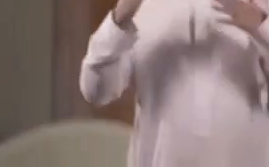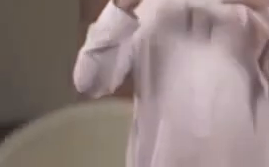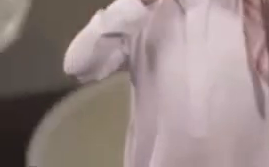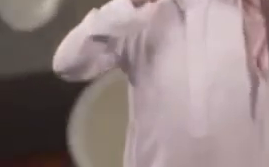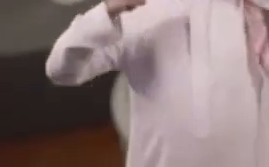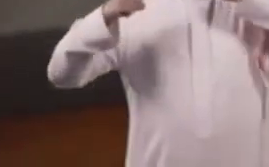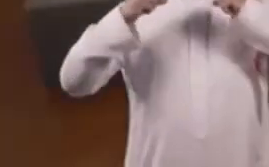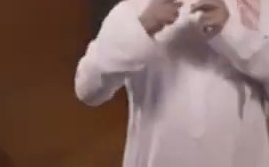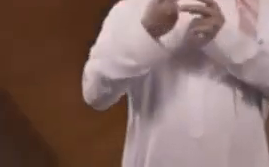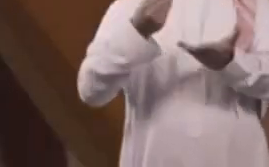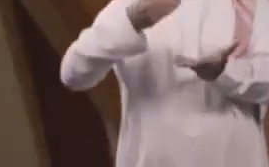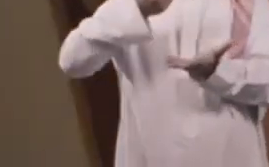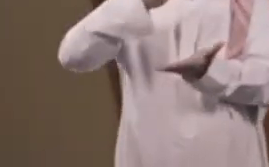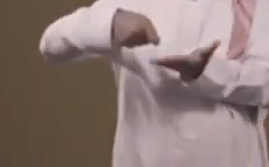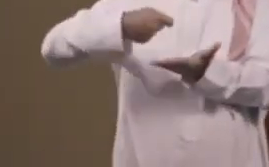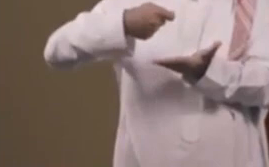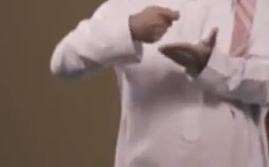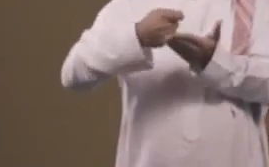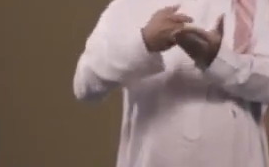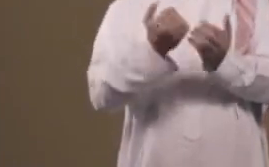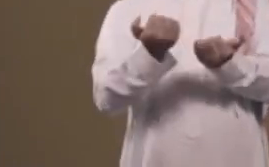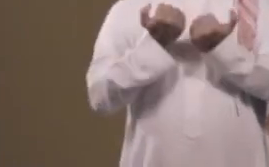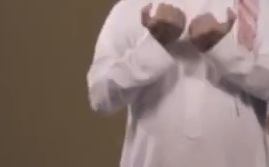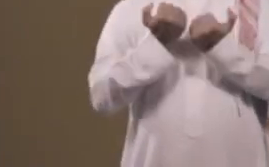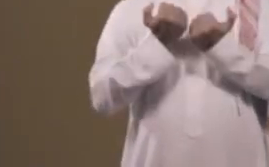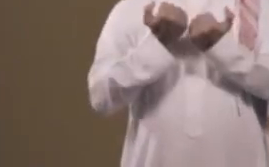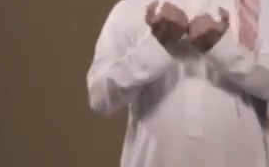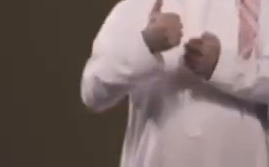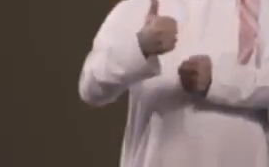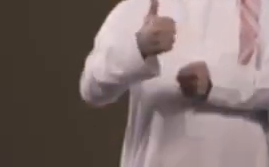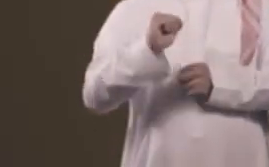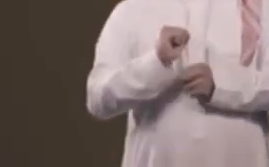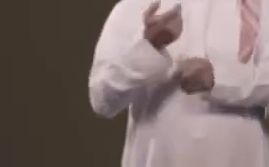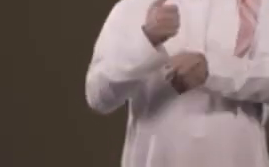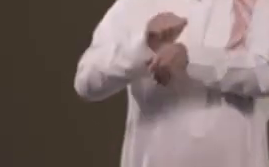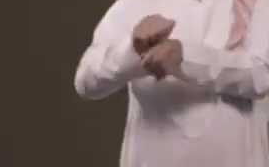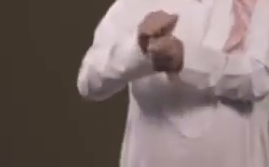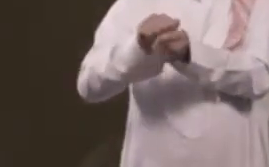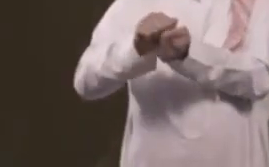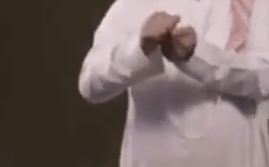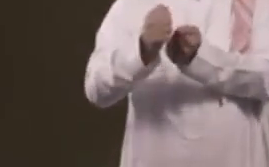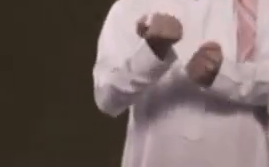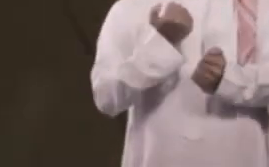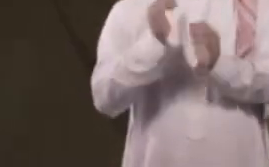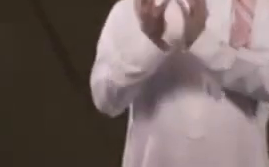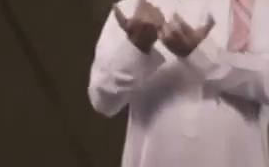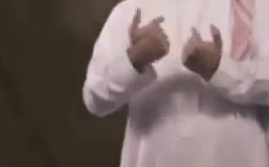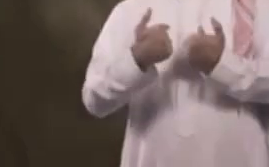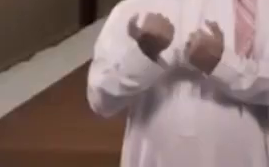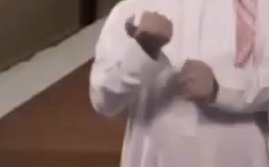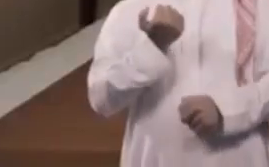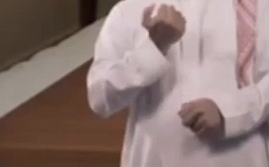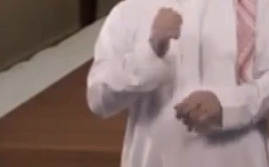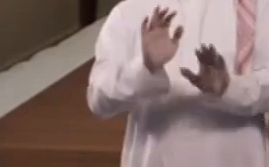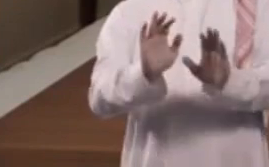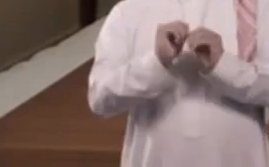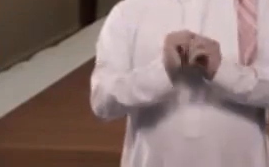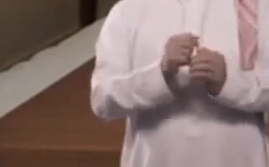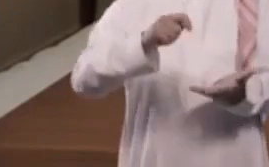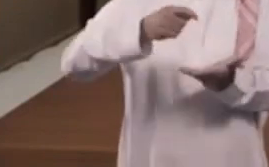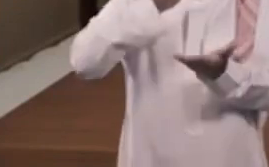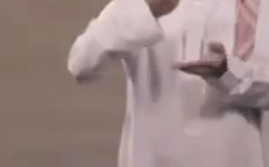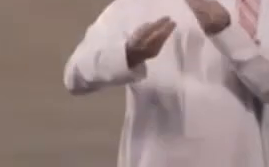المنشفة وأدوات الطعام، ويفضل أن يكون لك أدواتك الخاصة وأن تغسلها بنفسك وتبقى معك في الغرفة. ومن الأفضل أن